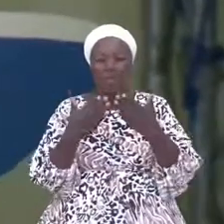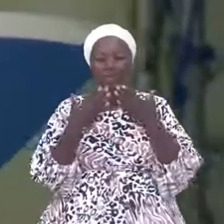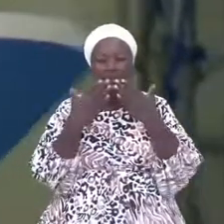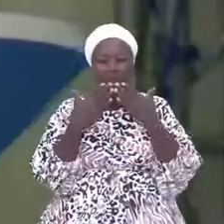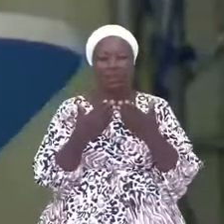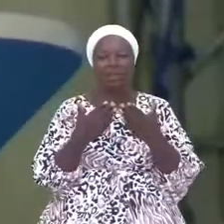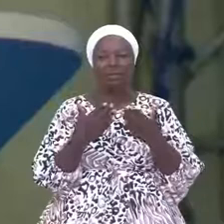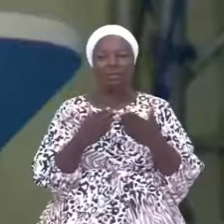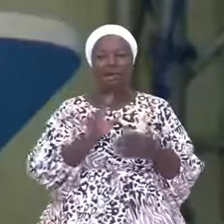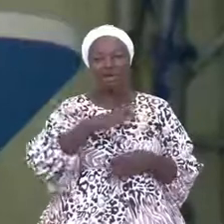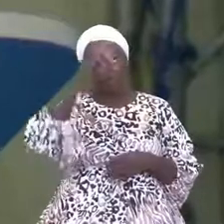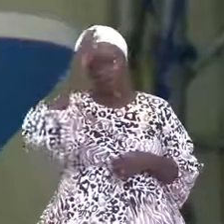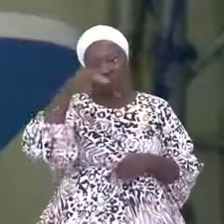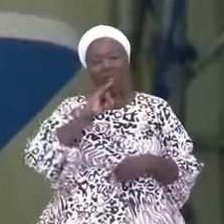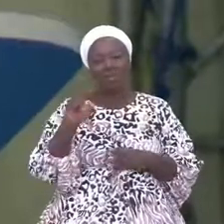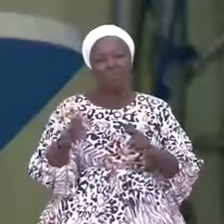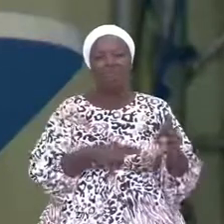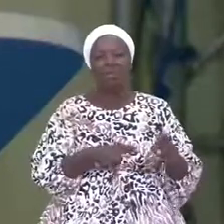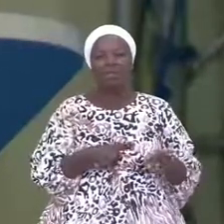Occupons-nous rapidement.